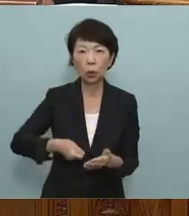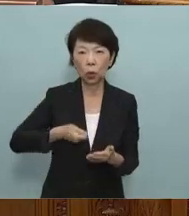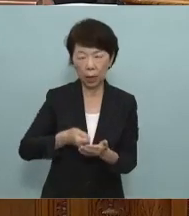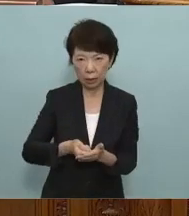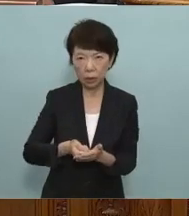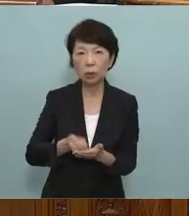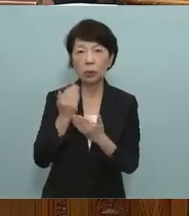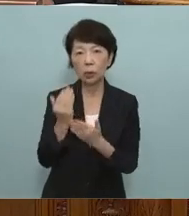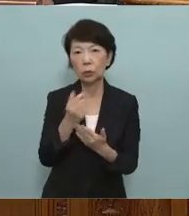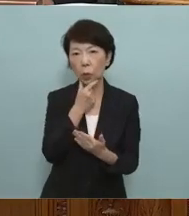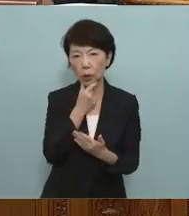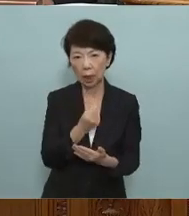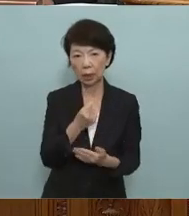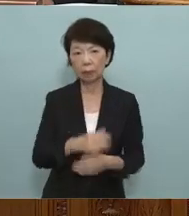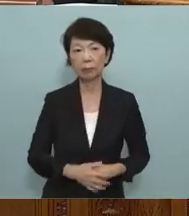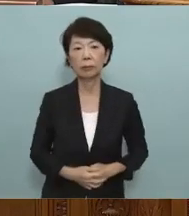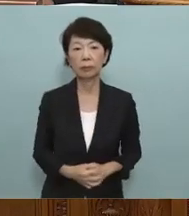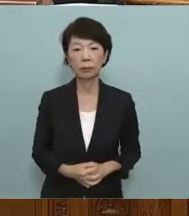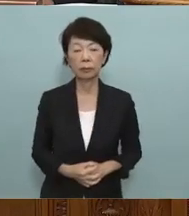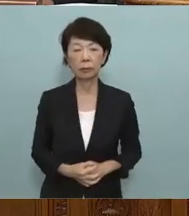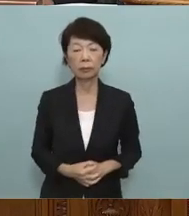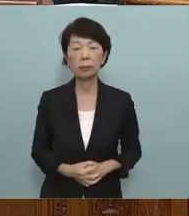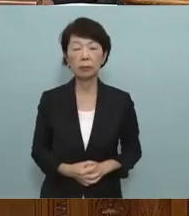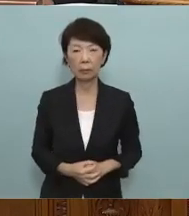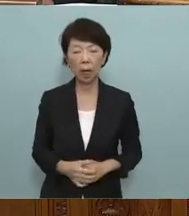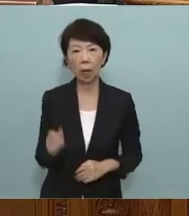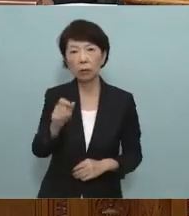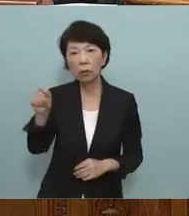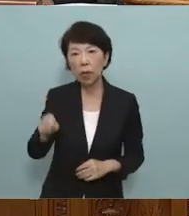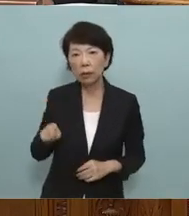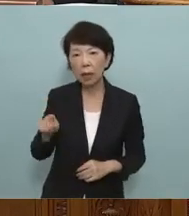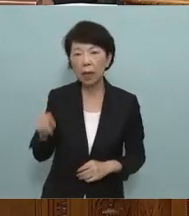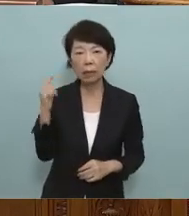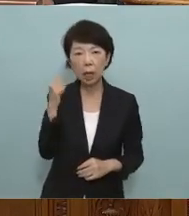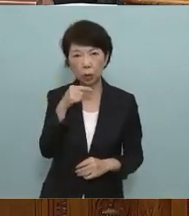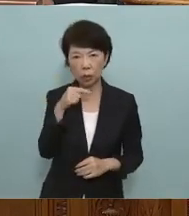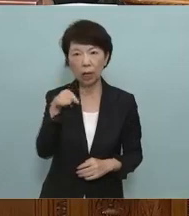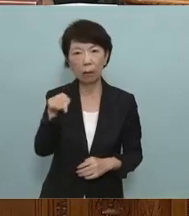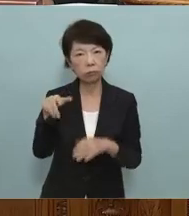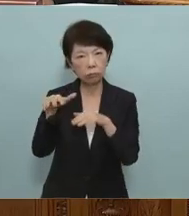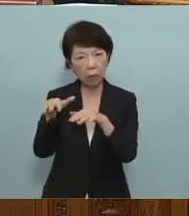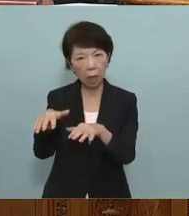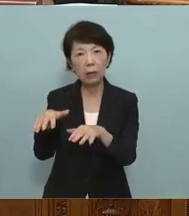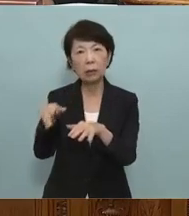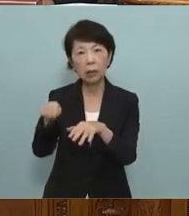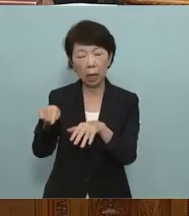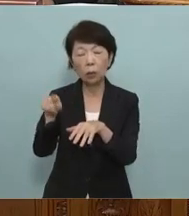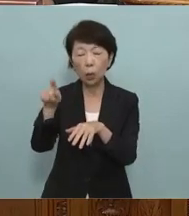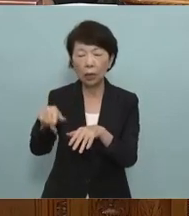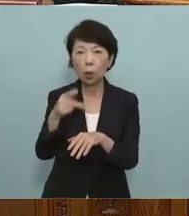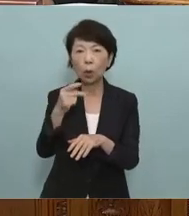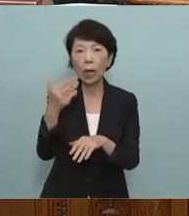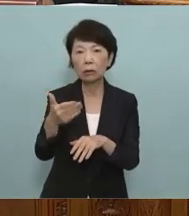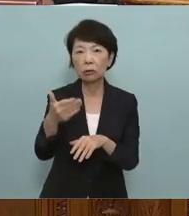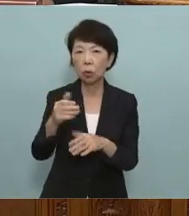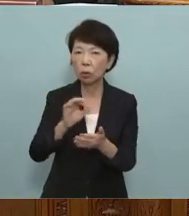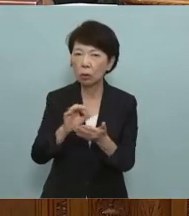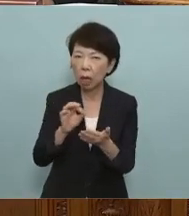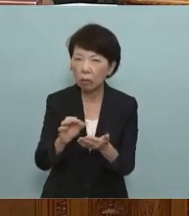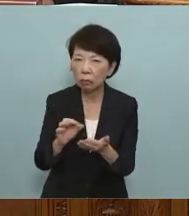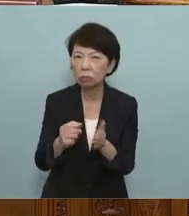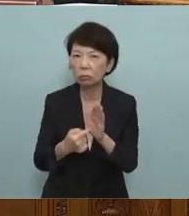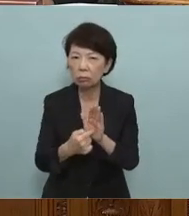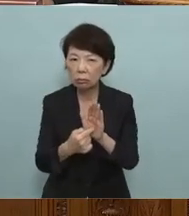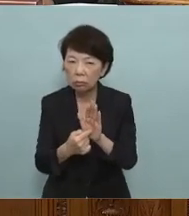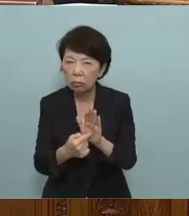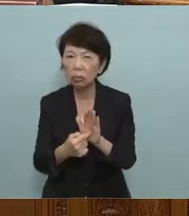伺います。ウクライナでロシアが行った核兵器による威嚇、ましてや使